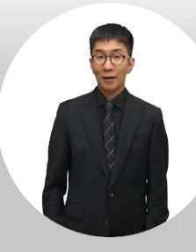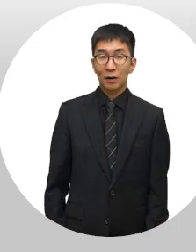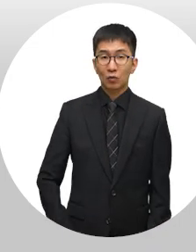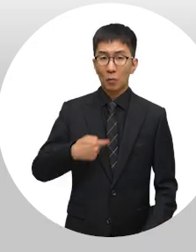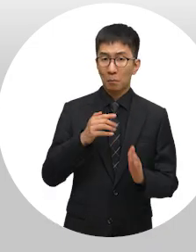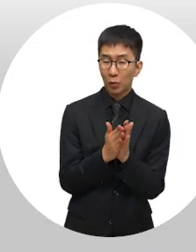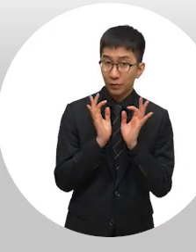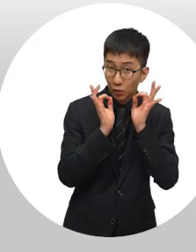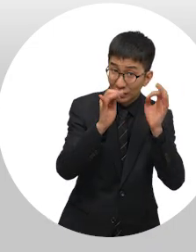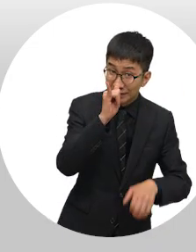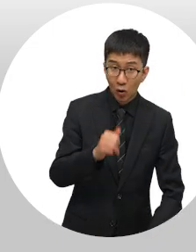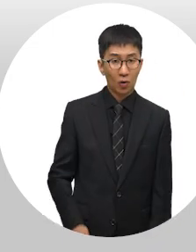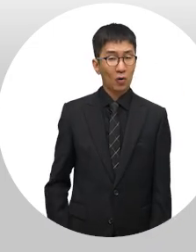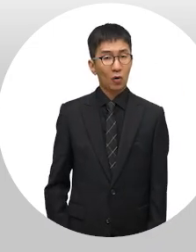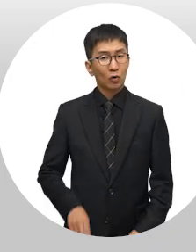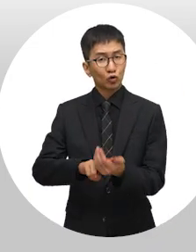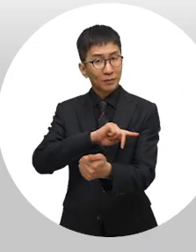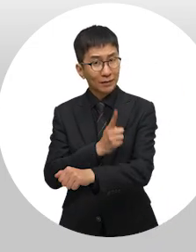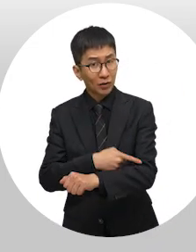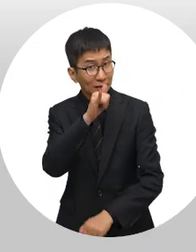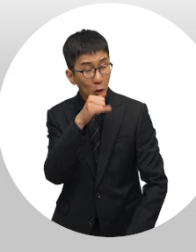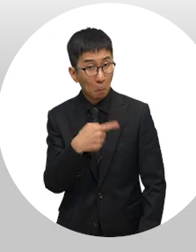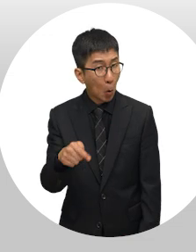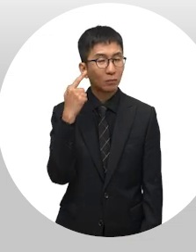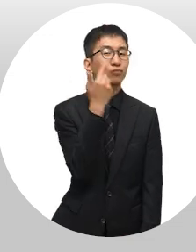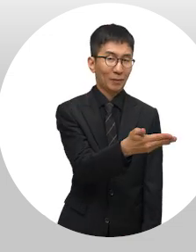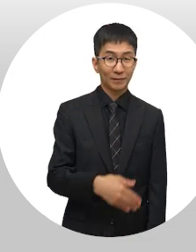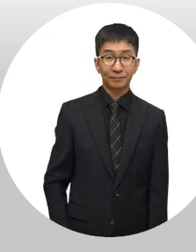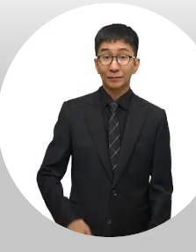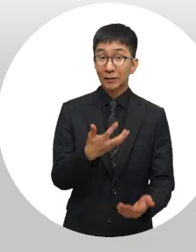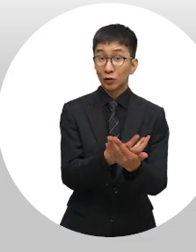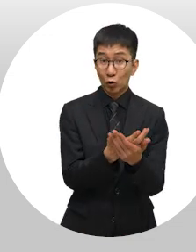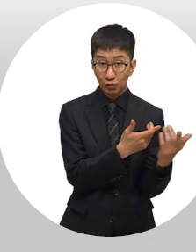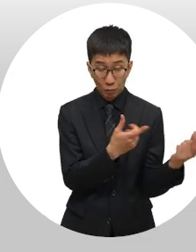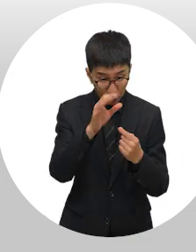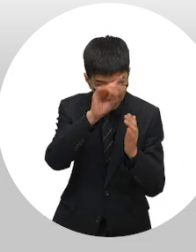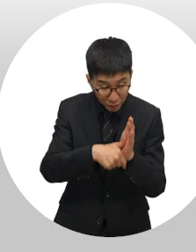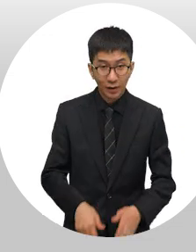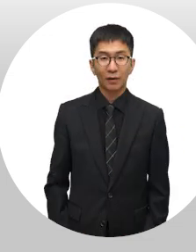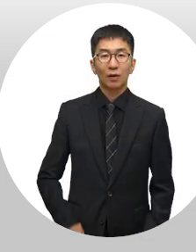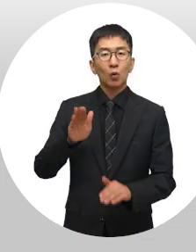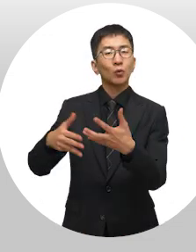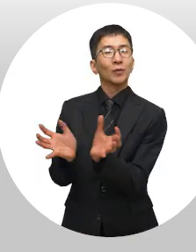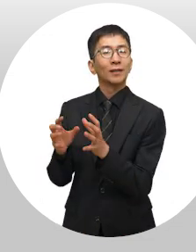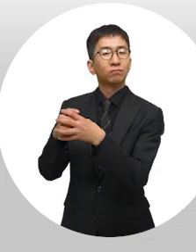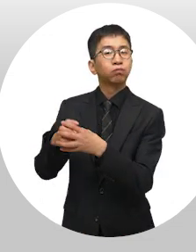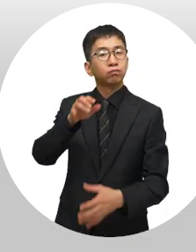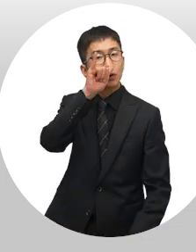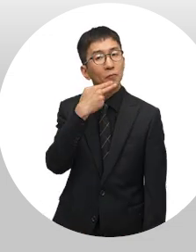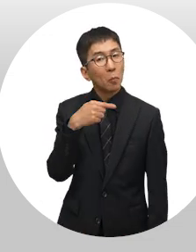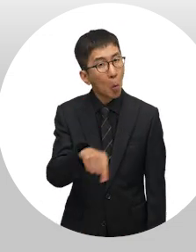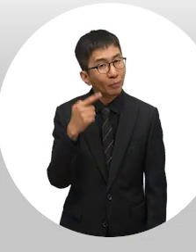평가 근거에서 잠재 역량 면접평가 질문을 하게 되고요. 서류평가의 공동체 의식 근거에서 사회 역량